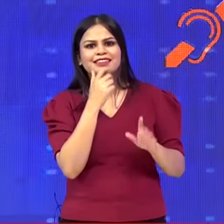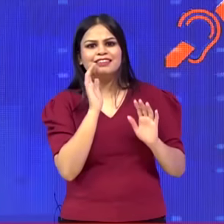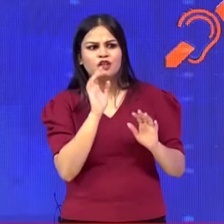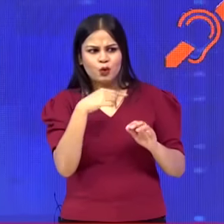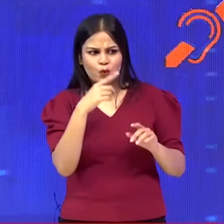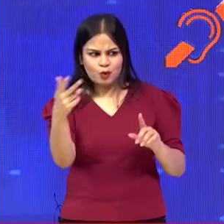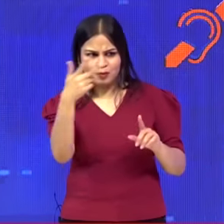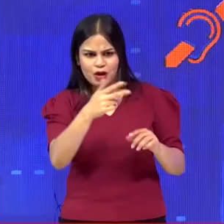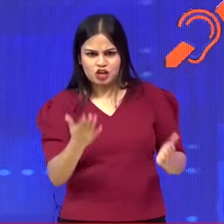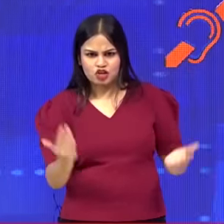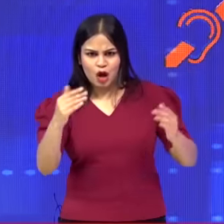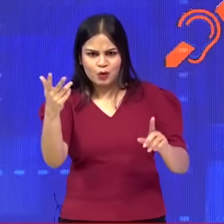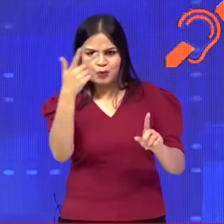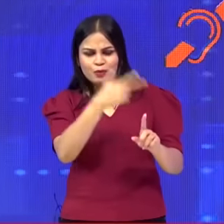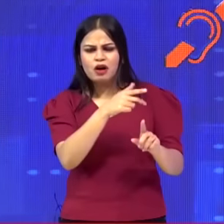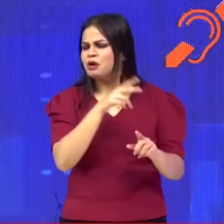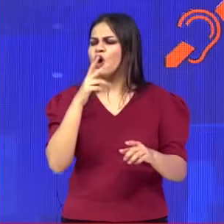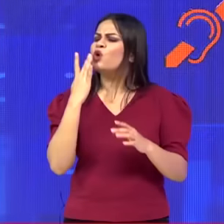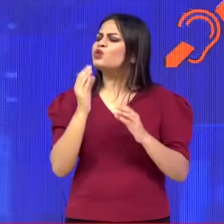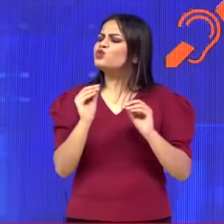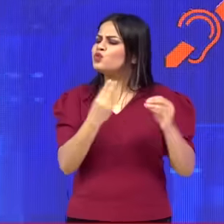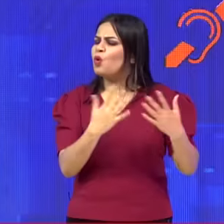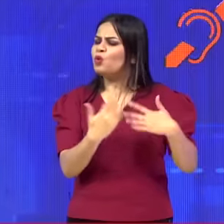शाहरुख ने। अब छोड़िए किसने बताया।